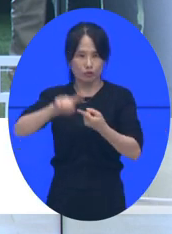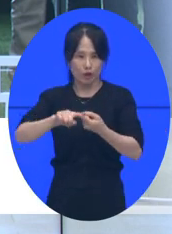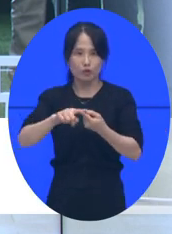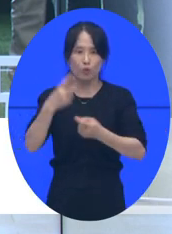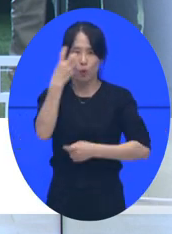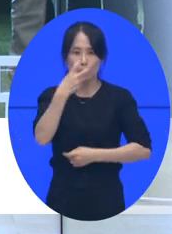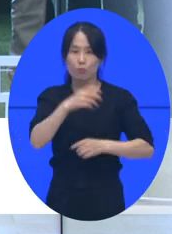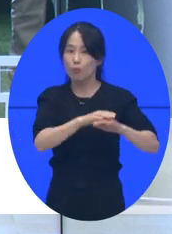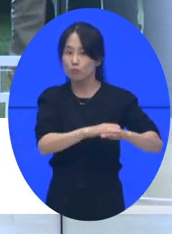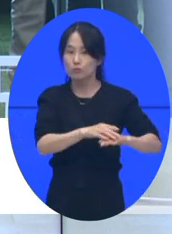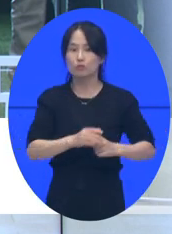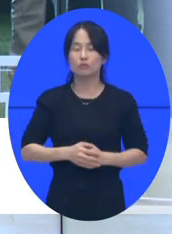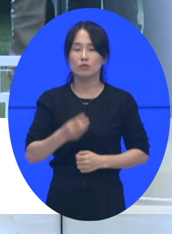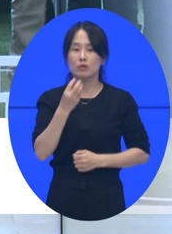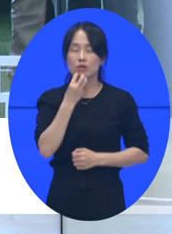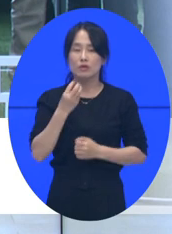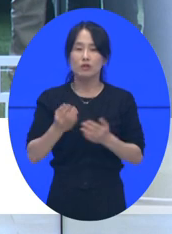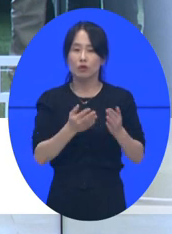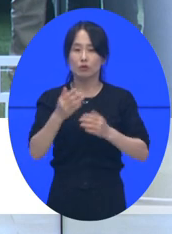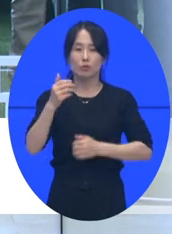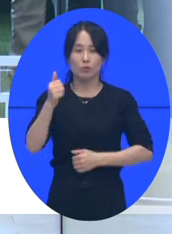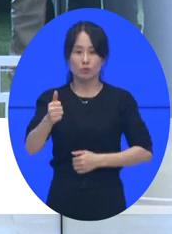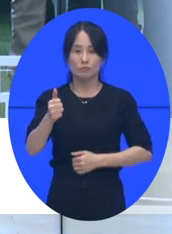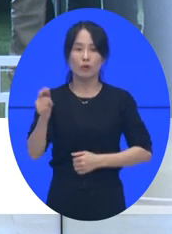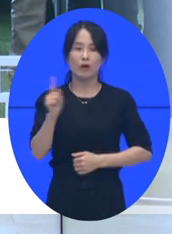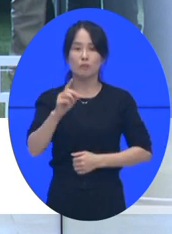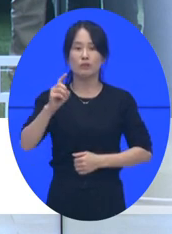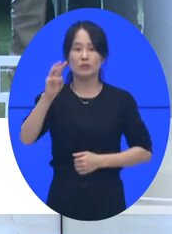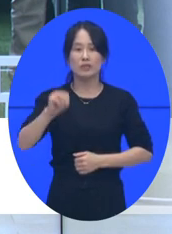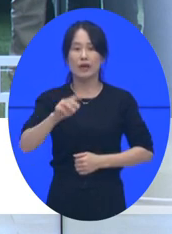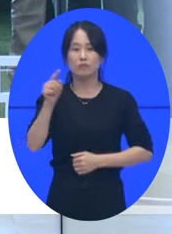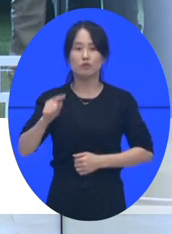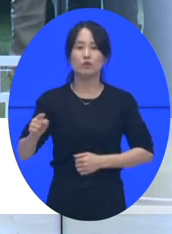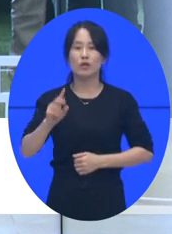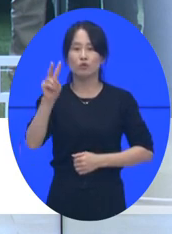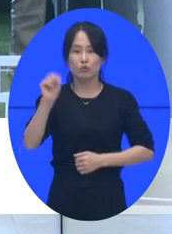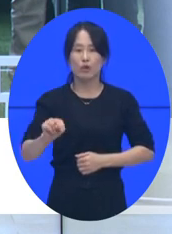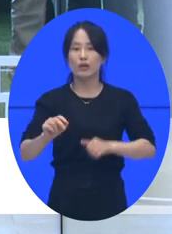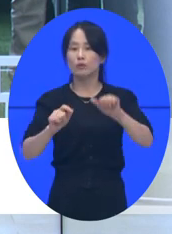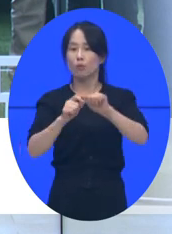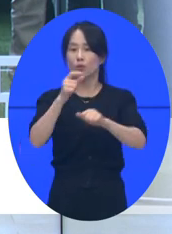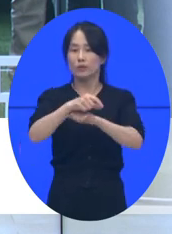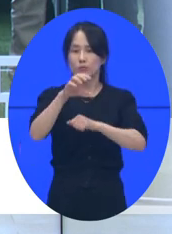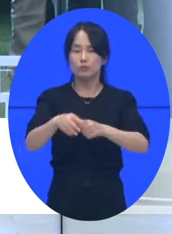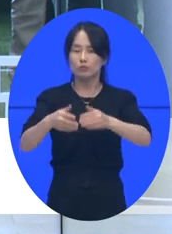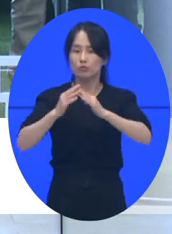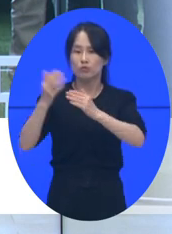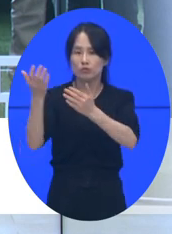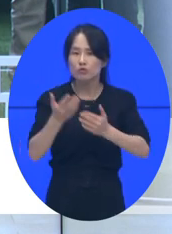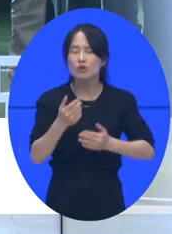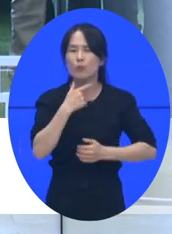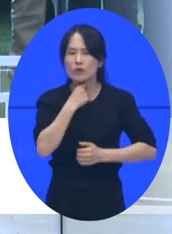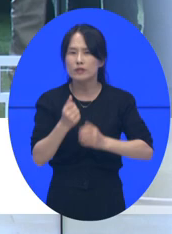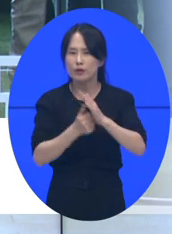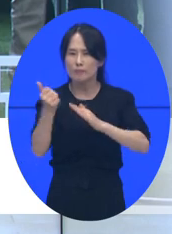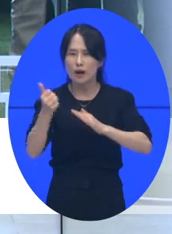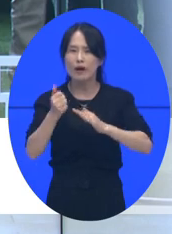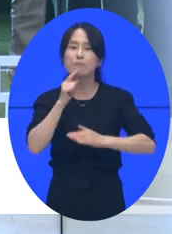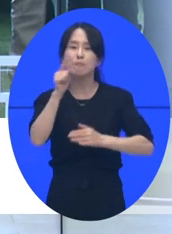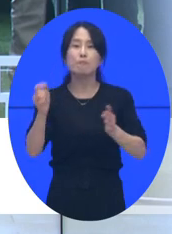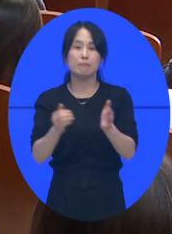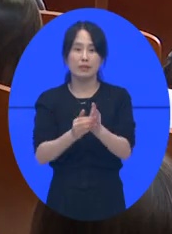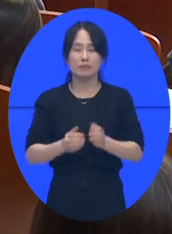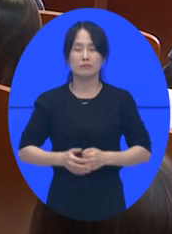김동연 경기도지사가 DMZ에 UN 제5사무국 유치를 희망한다고 밝혔습니다. 자세한 내용 최창순 기자가 보도합니다.